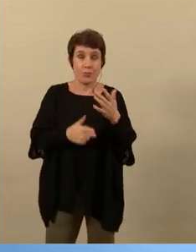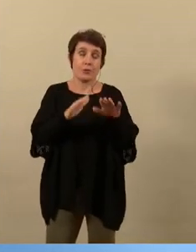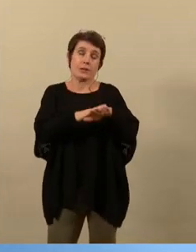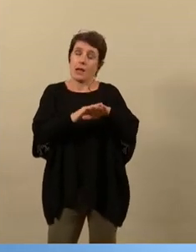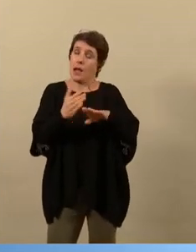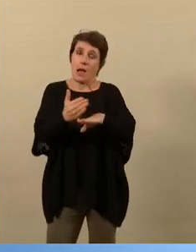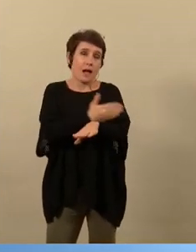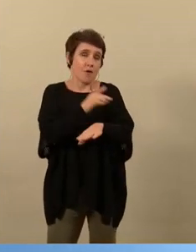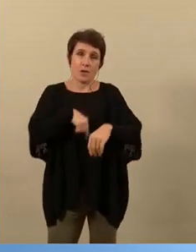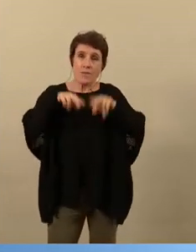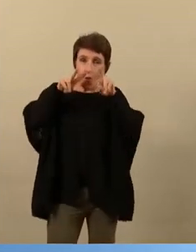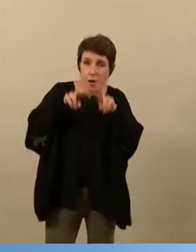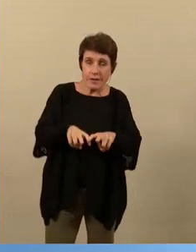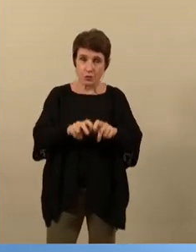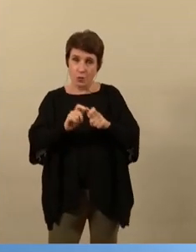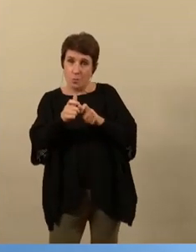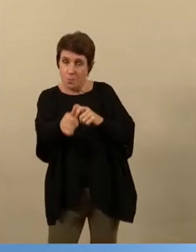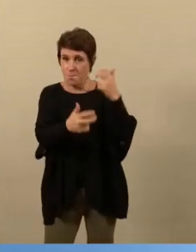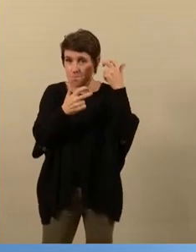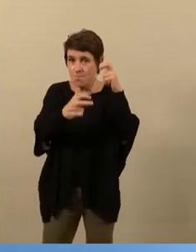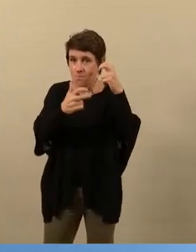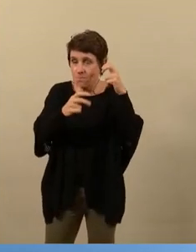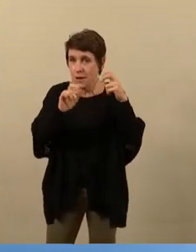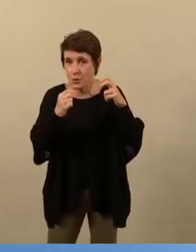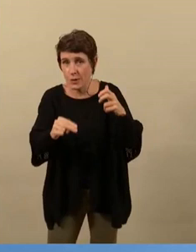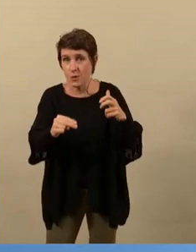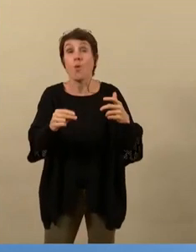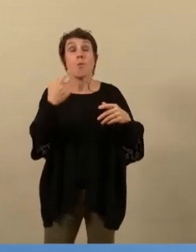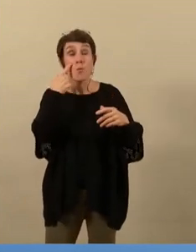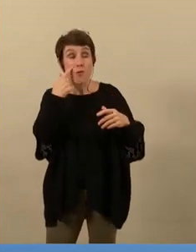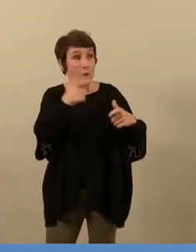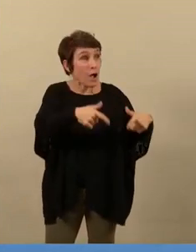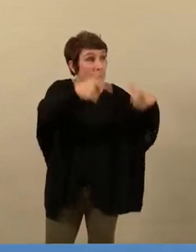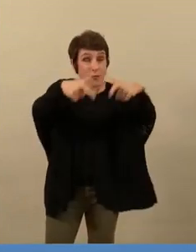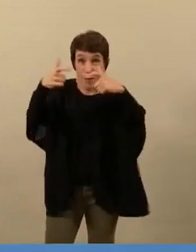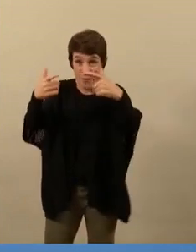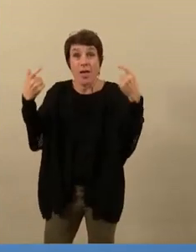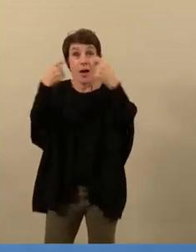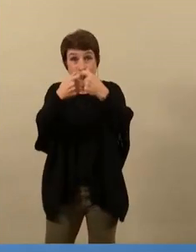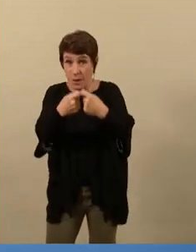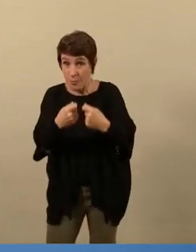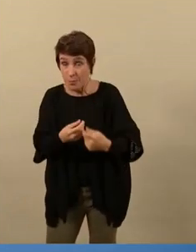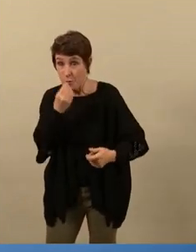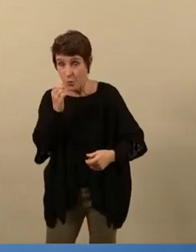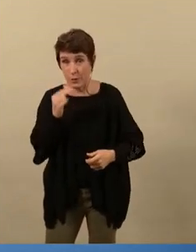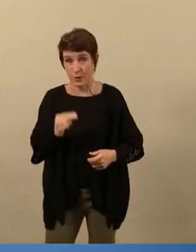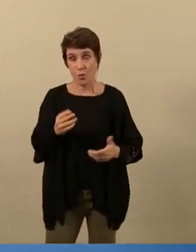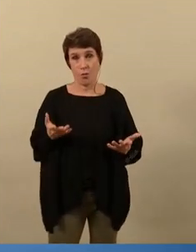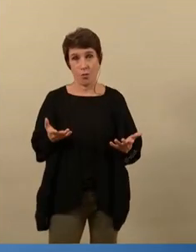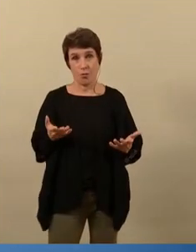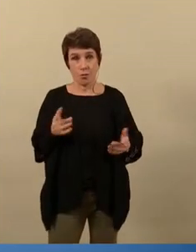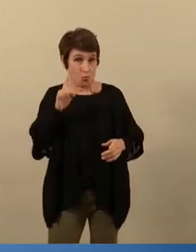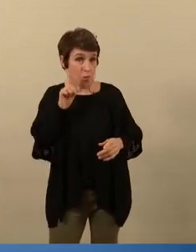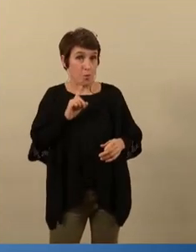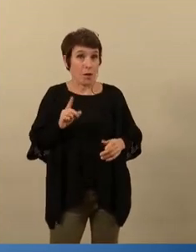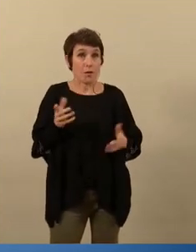d'impact préalables permettrait de mesurer la compatibilité de l'urbanisation avec son environnement et éventuellement, d'ailleurs,